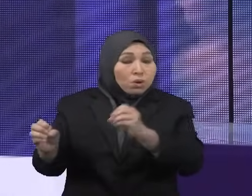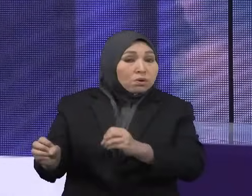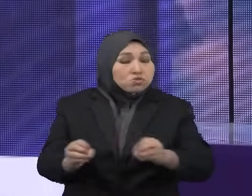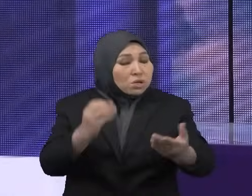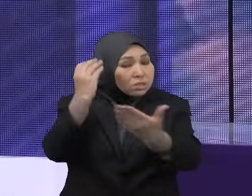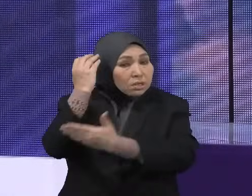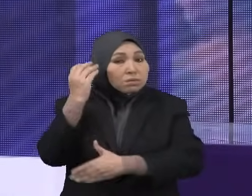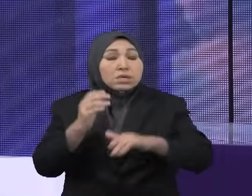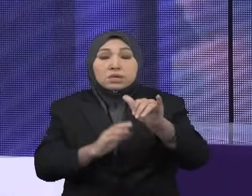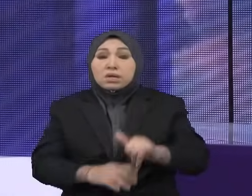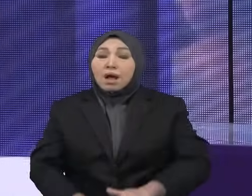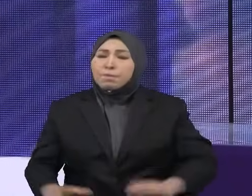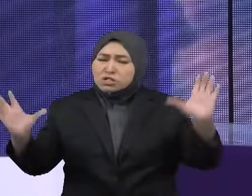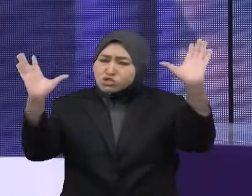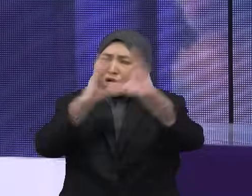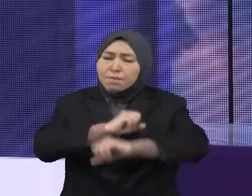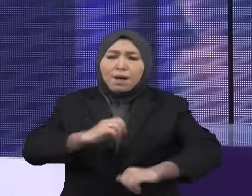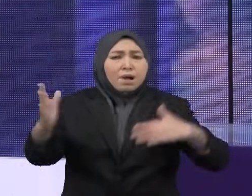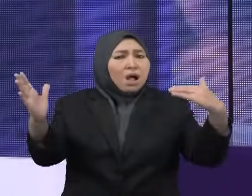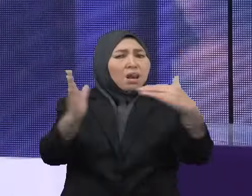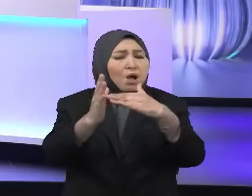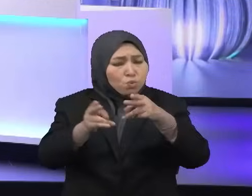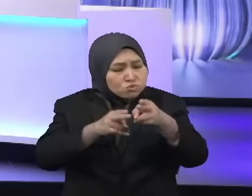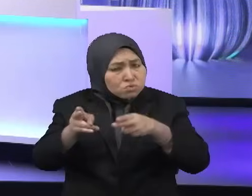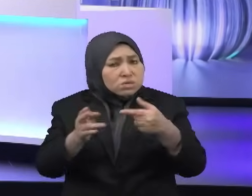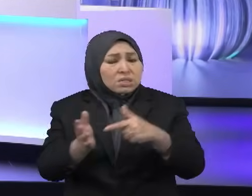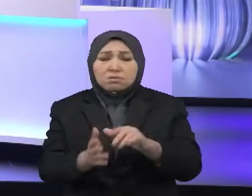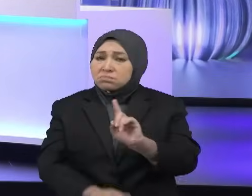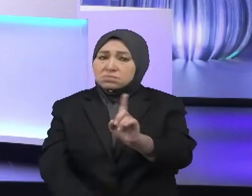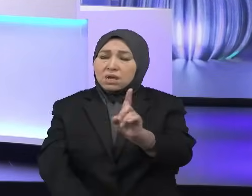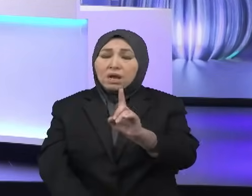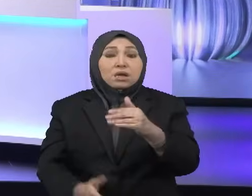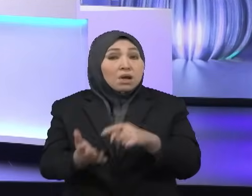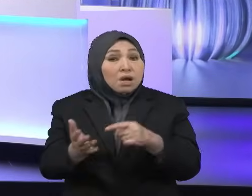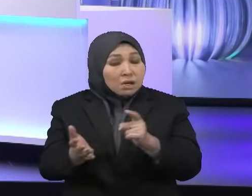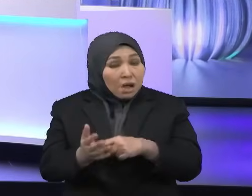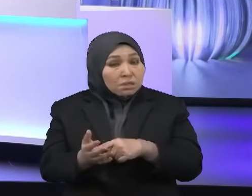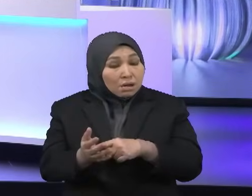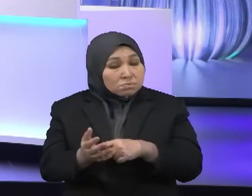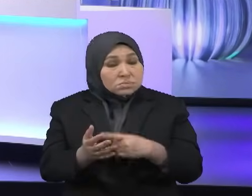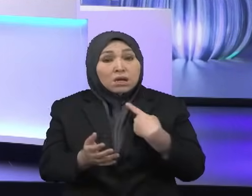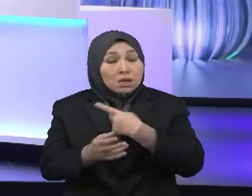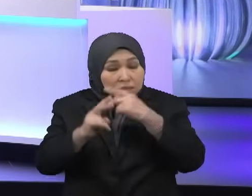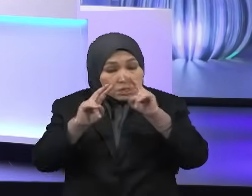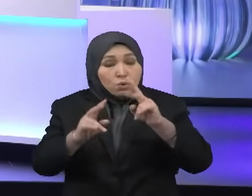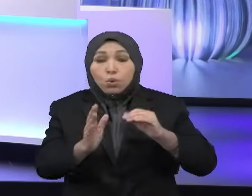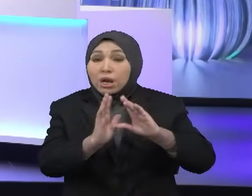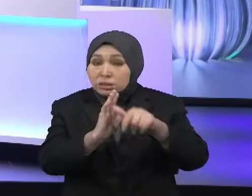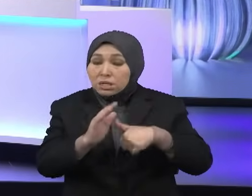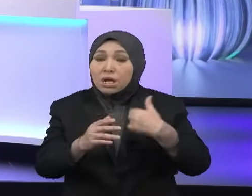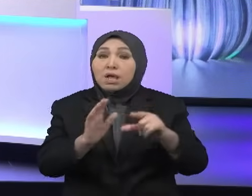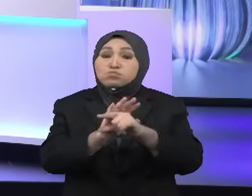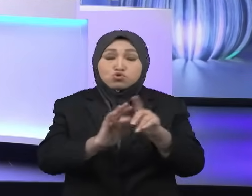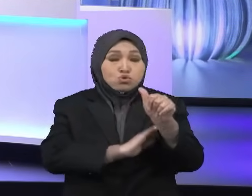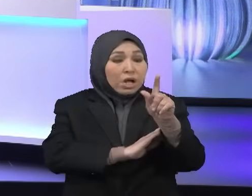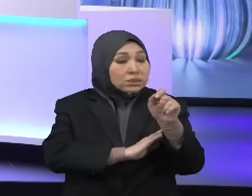negeri yang mencabar, menghalang usaha-usaha ini, Ustaz, ya. Pasal kadang-kadang bab ini, kalau kita tengok nanti di dalam surah